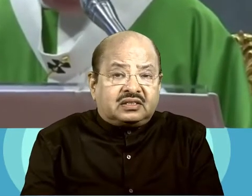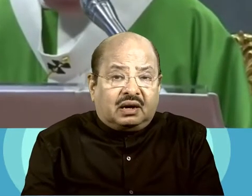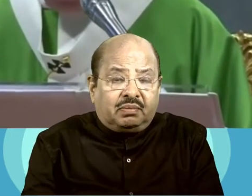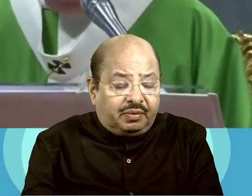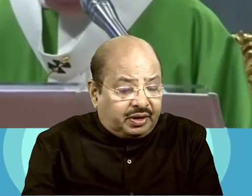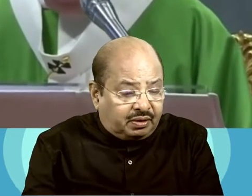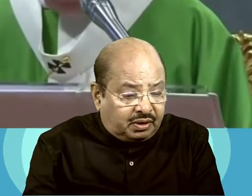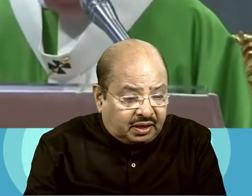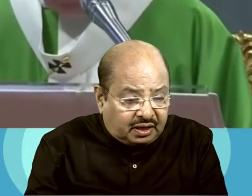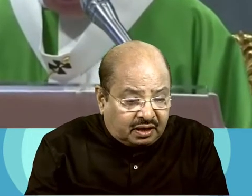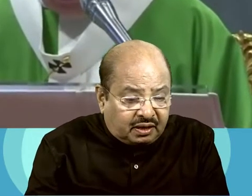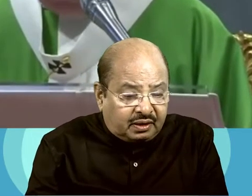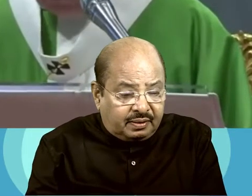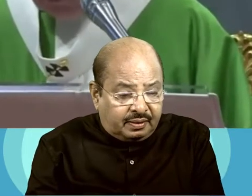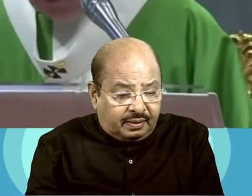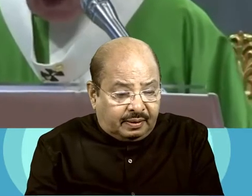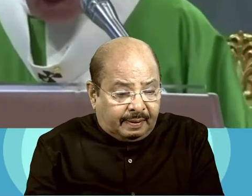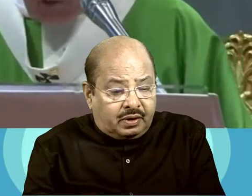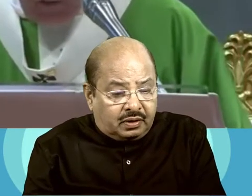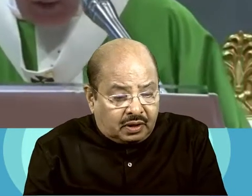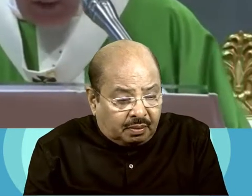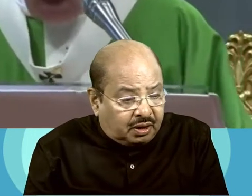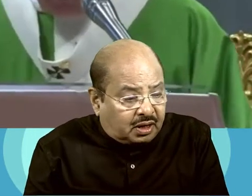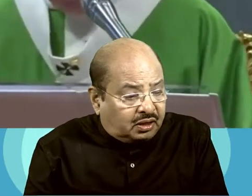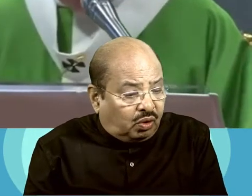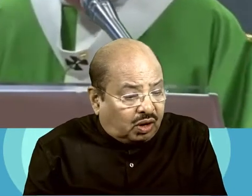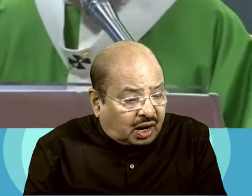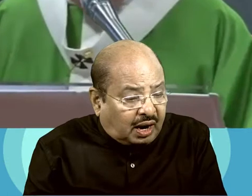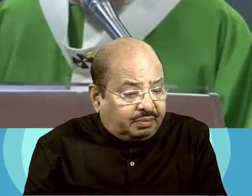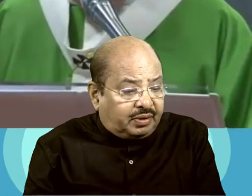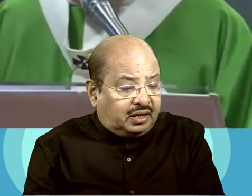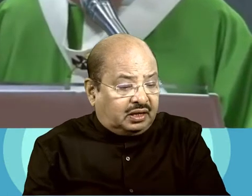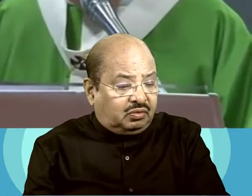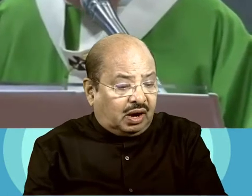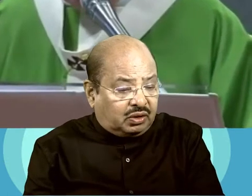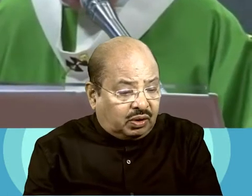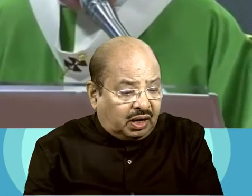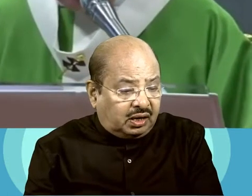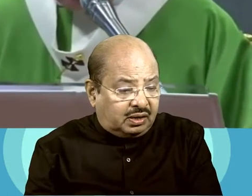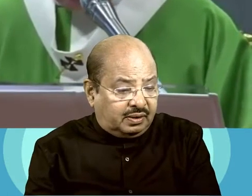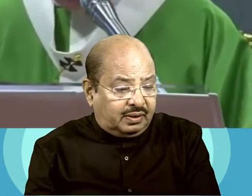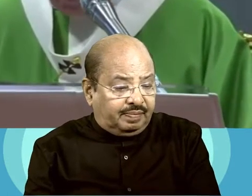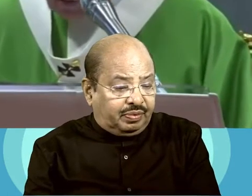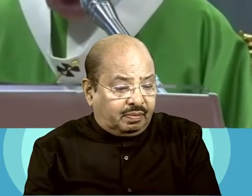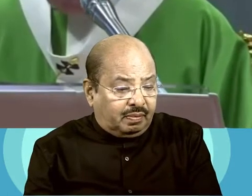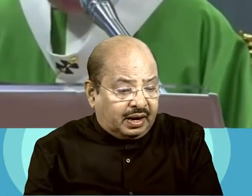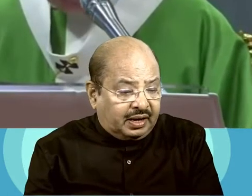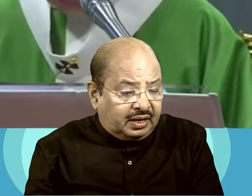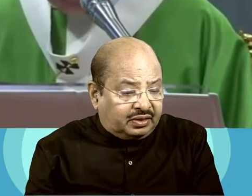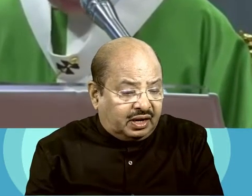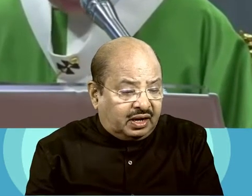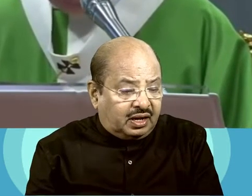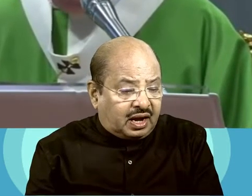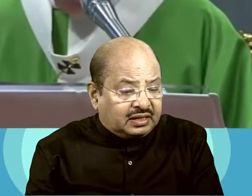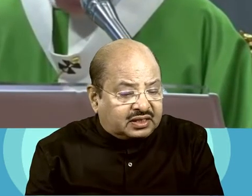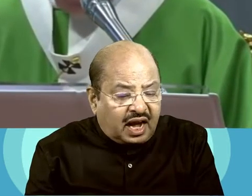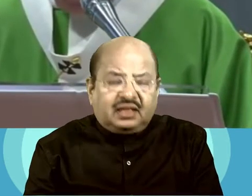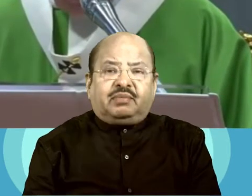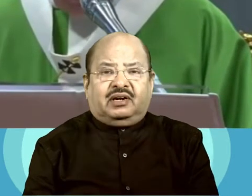എന്താണ് സംഭവിക്കുന്നതെന്ന് നമുക്ക് നോക്കാം എന്ന വാക്കുകൾ